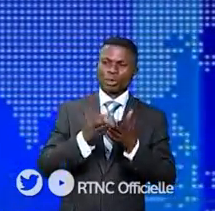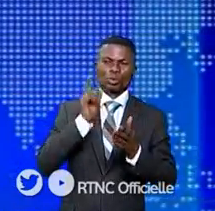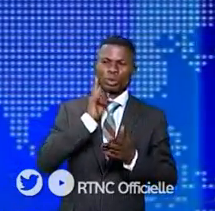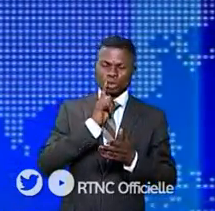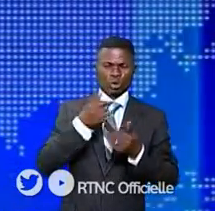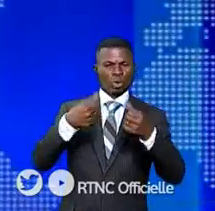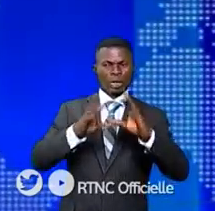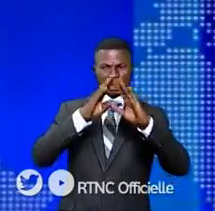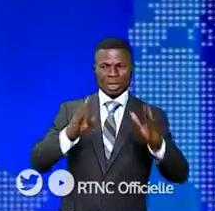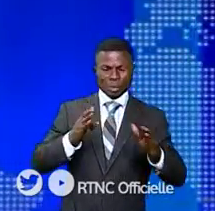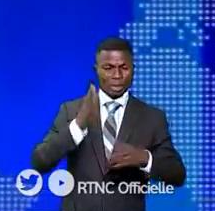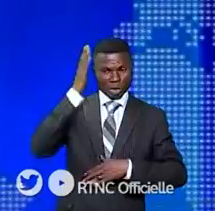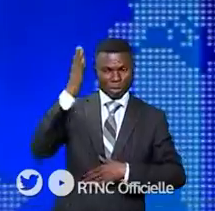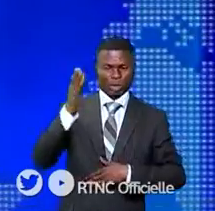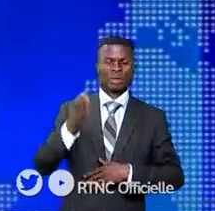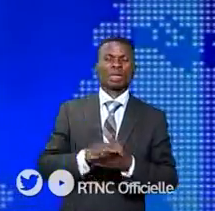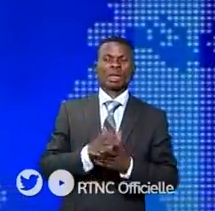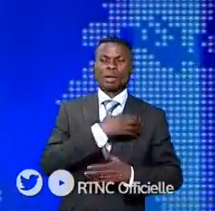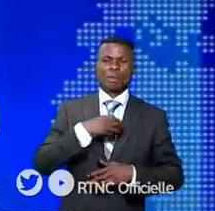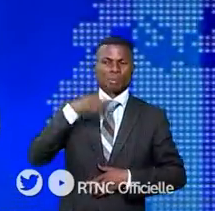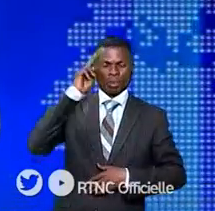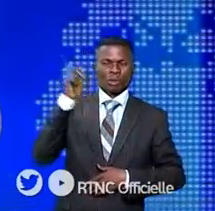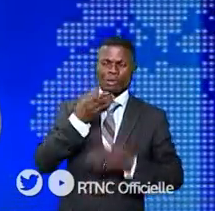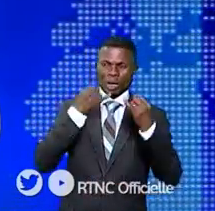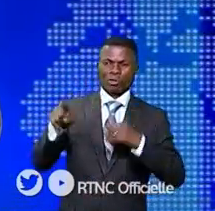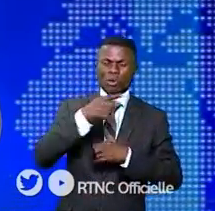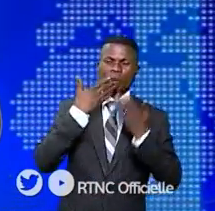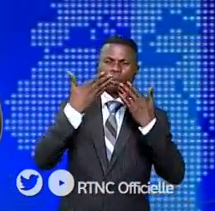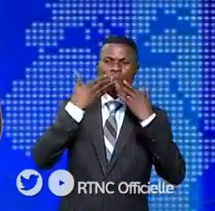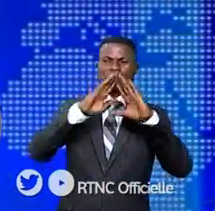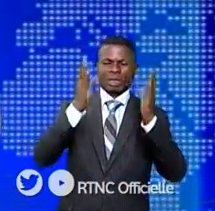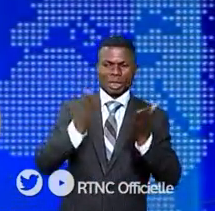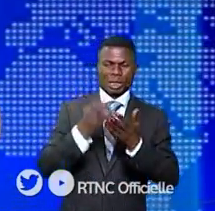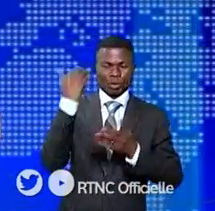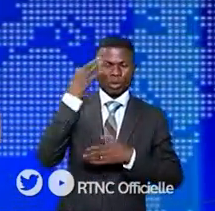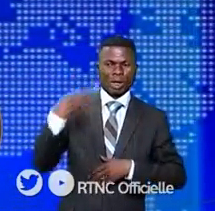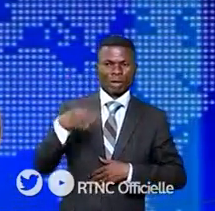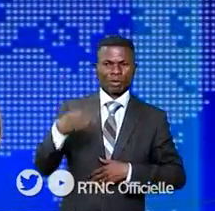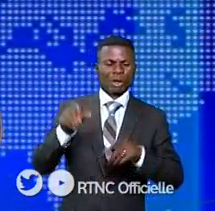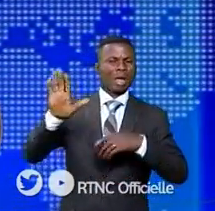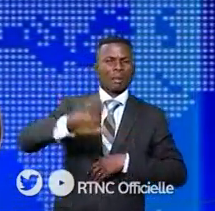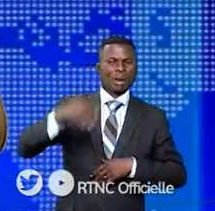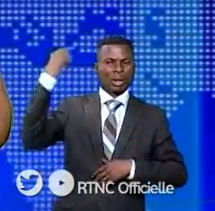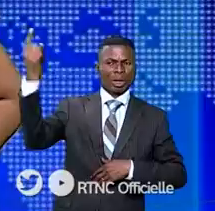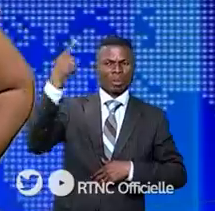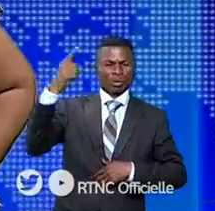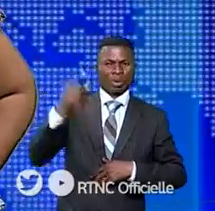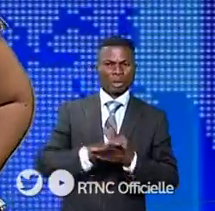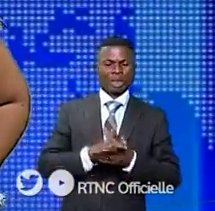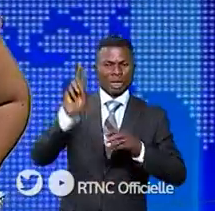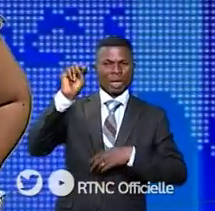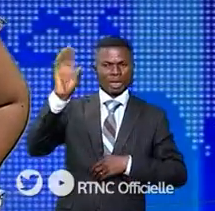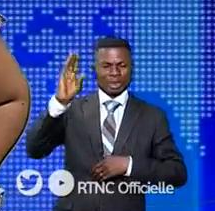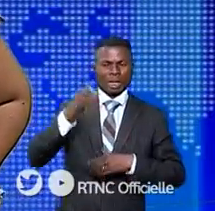par Eric Kabamba. Mesdames et messieurs, merci de l'avoir suivi. Merci à vous qui nous suivez à Paris, en France et partout ailleurs sur satellite. Vous êtes sur la